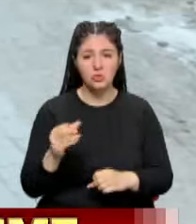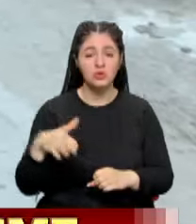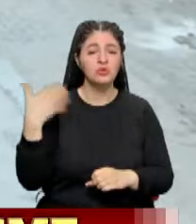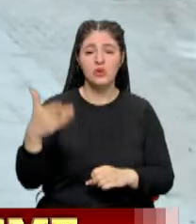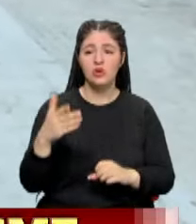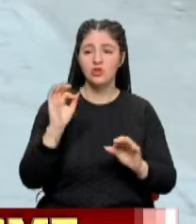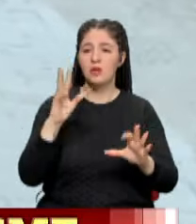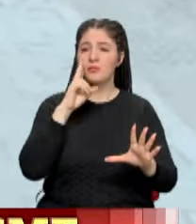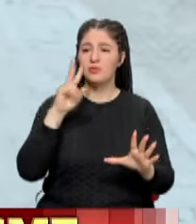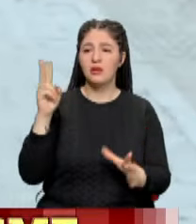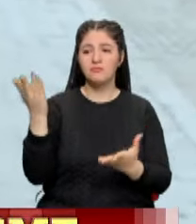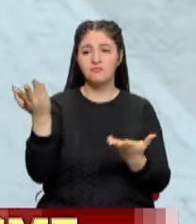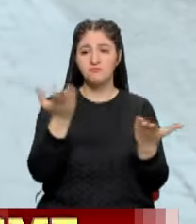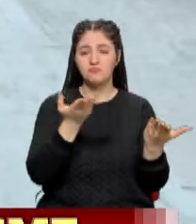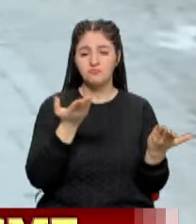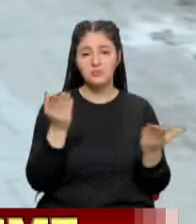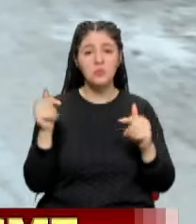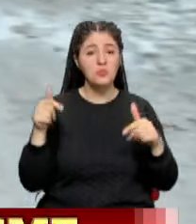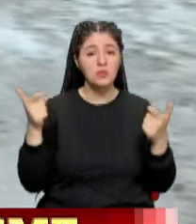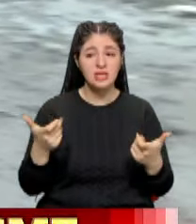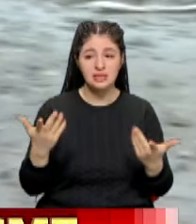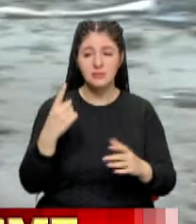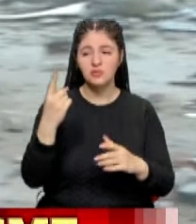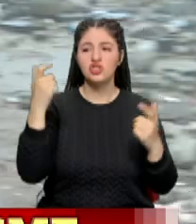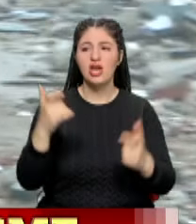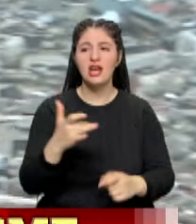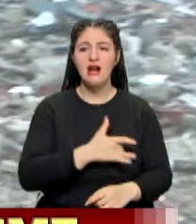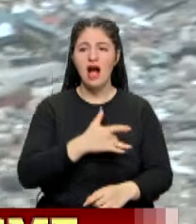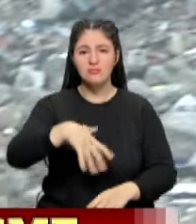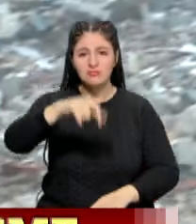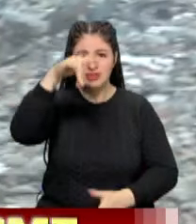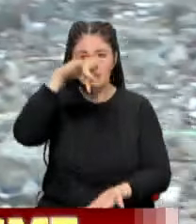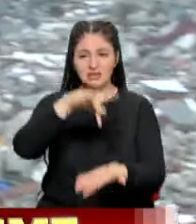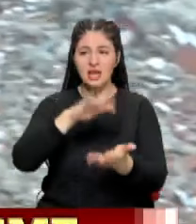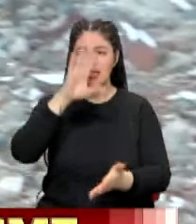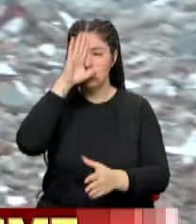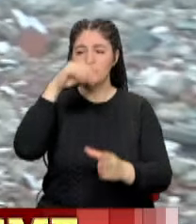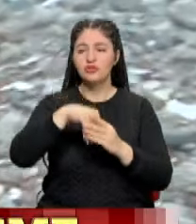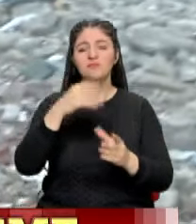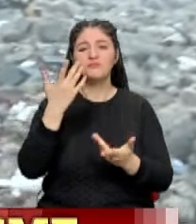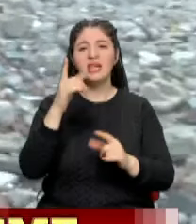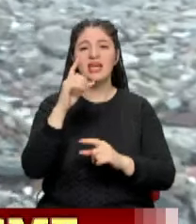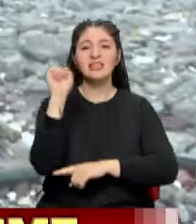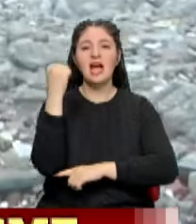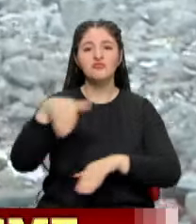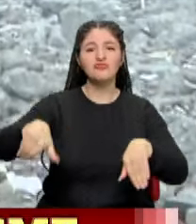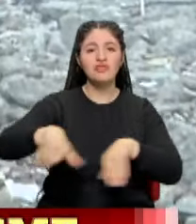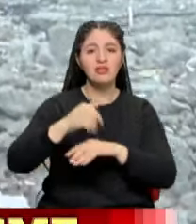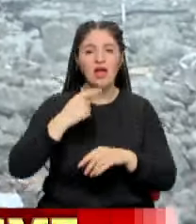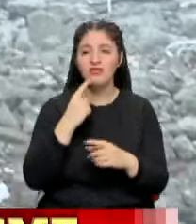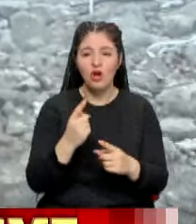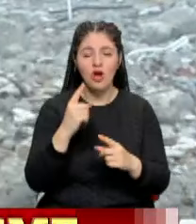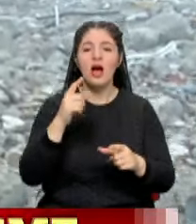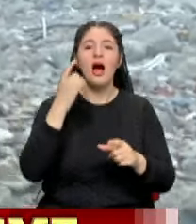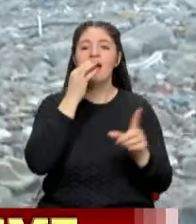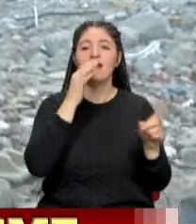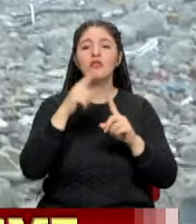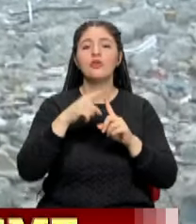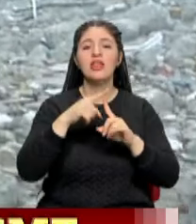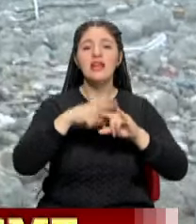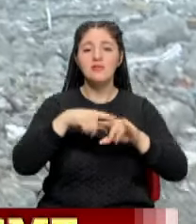Sonra şöyle bir etrafımıza bakalım. Burası bir şehrin kalbiydi. İstanbul için İstiklal Caddesi ne ise, Ankara için Tunalı